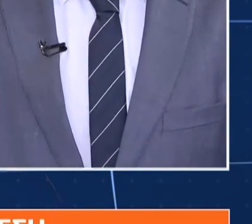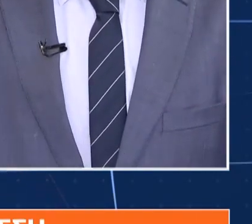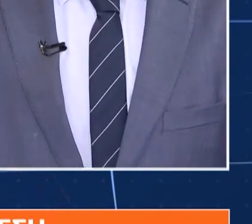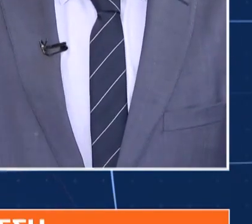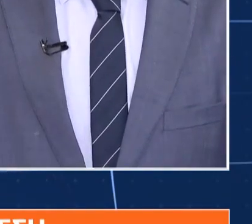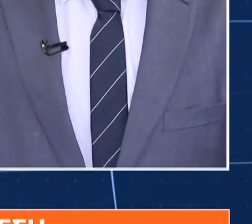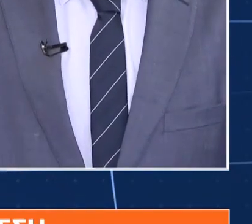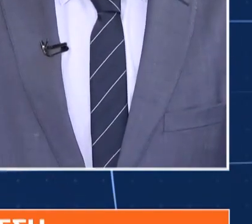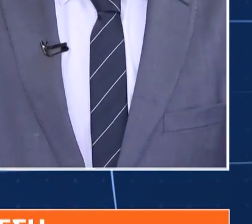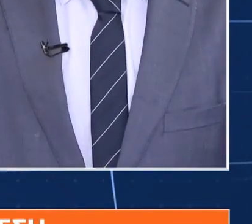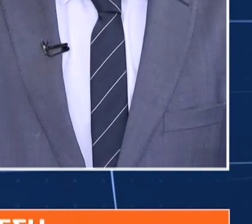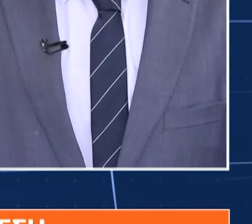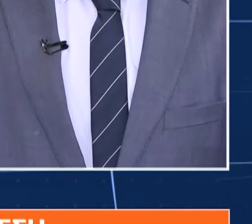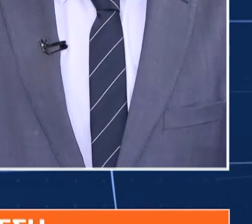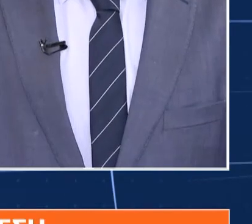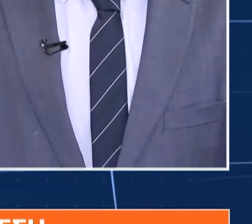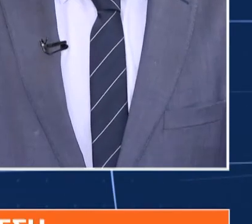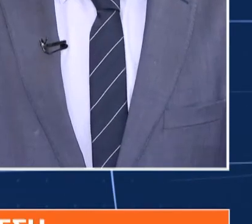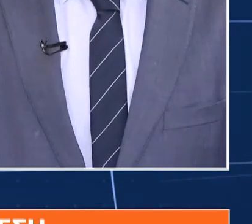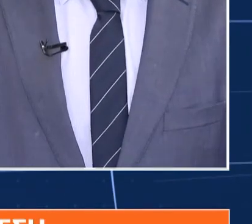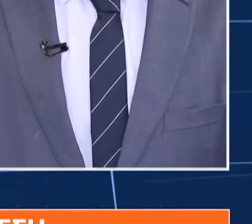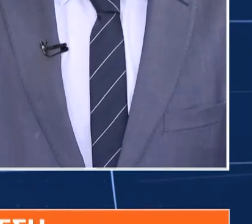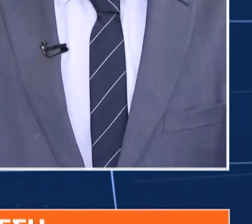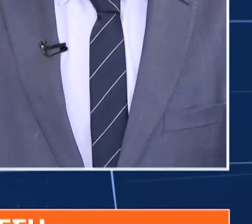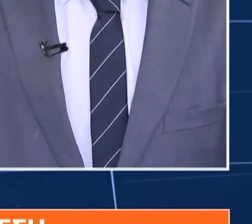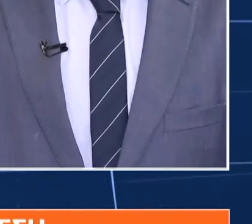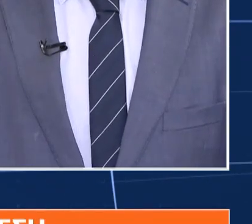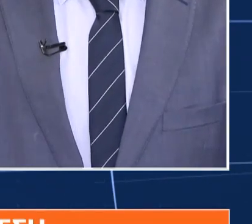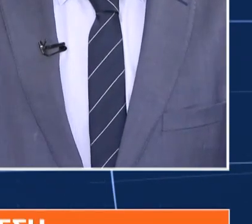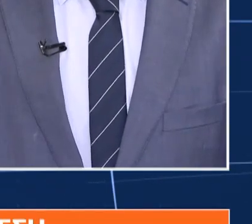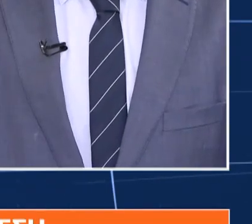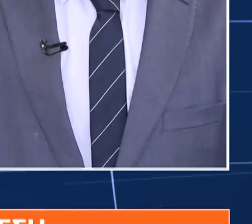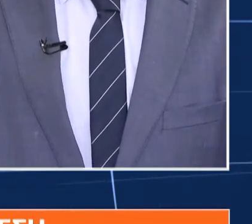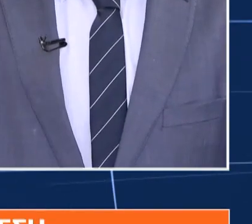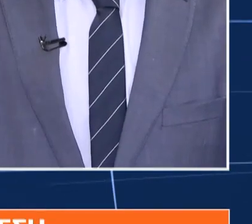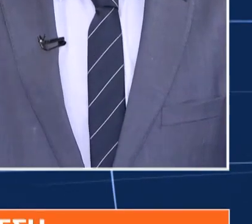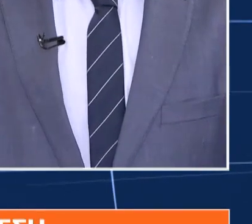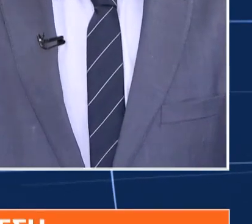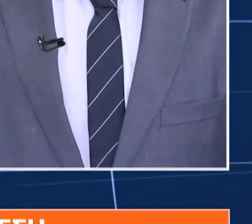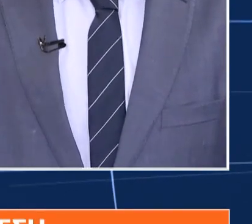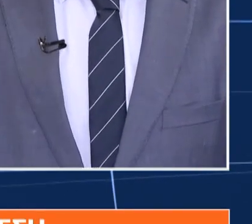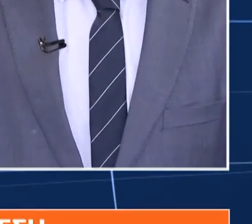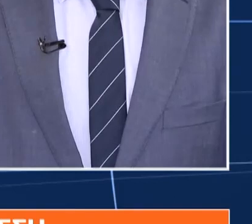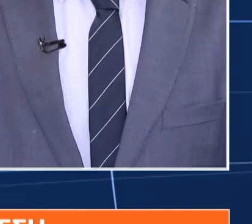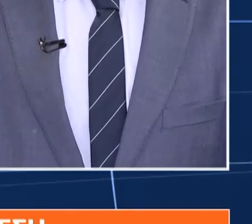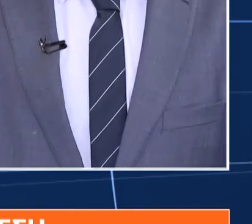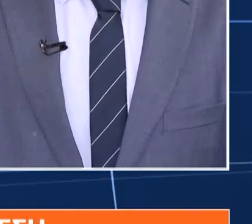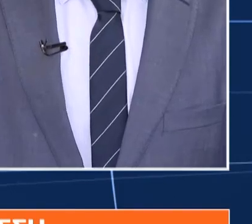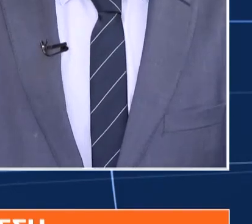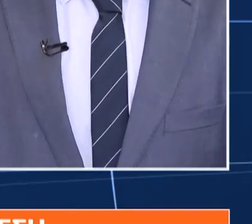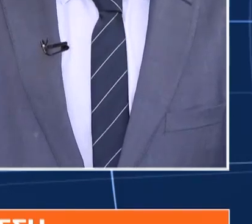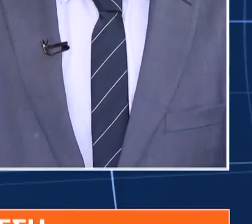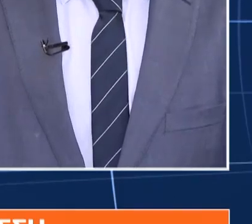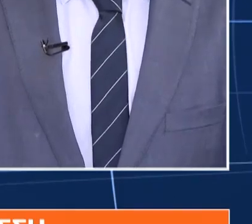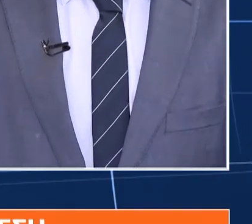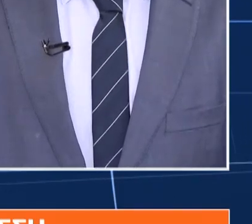δεν υπήρχαν οι κρατικές παρεμβάσεις. Είπε ότι με τα μέτρα που πάρθηκαν συγκρατήθηκαν οι τιμές των καυσίμων, ενώ έκανε και ειδική